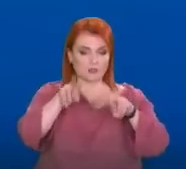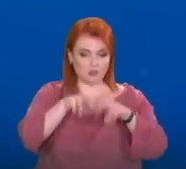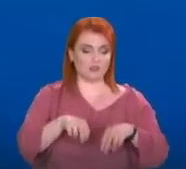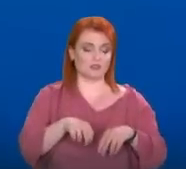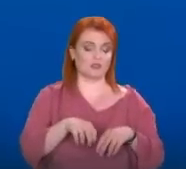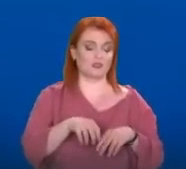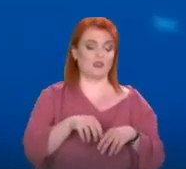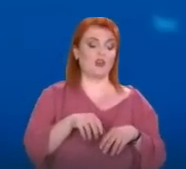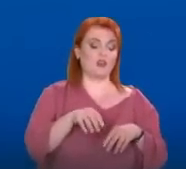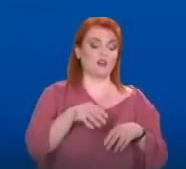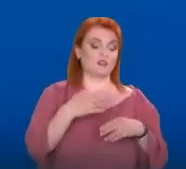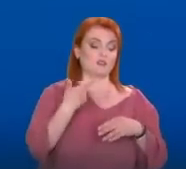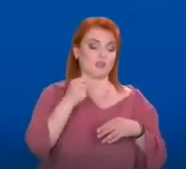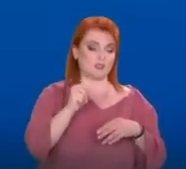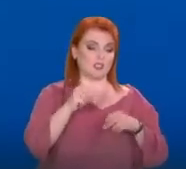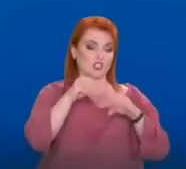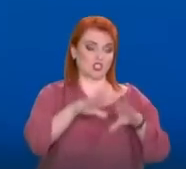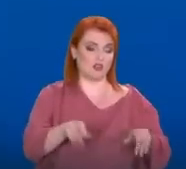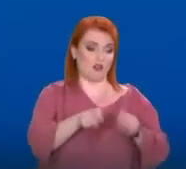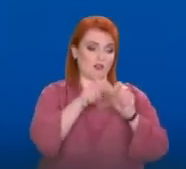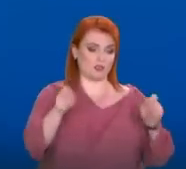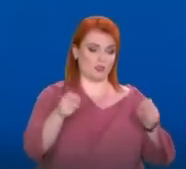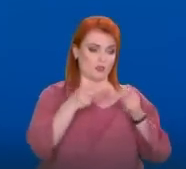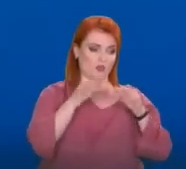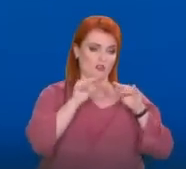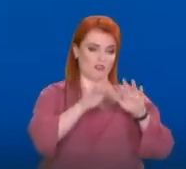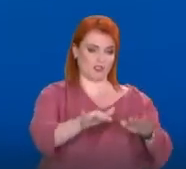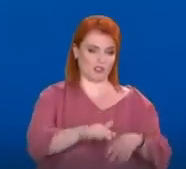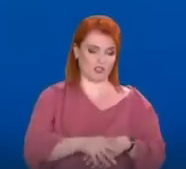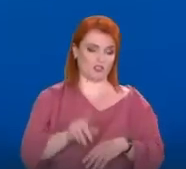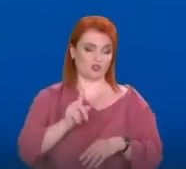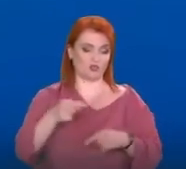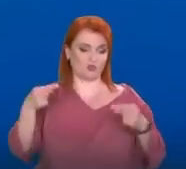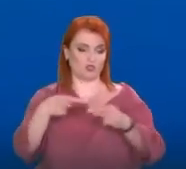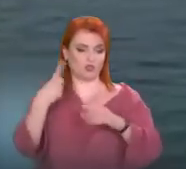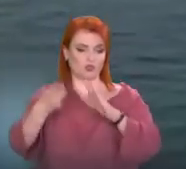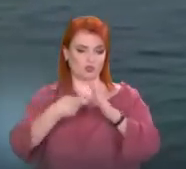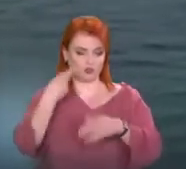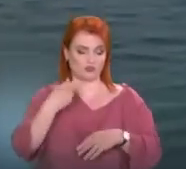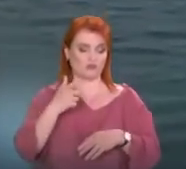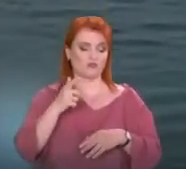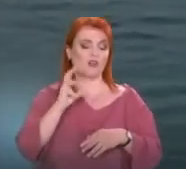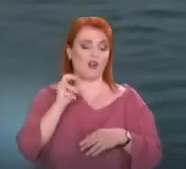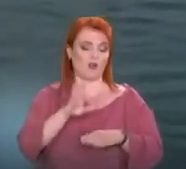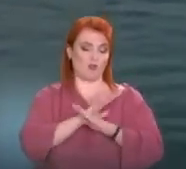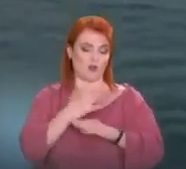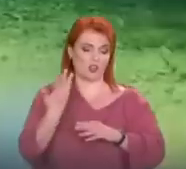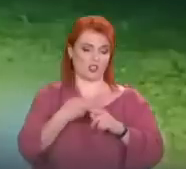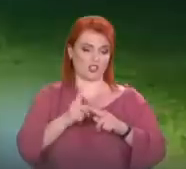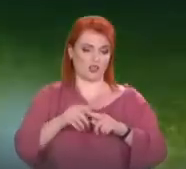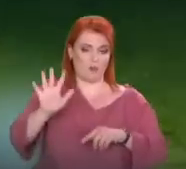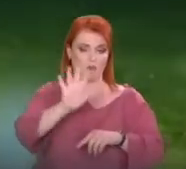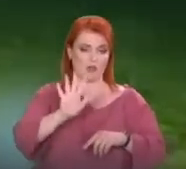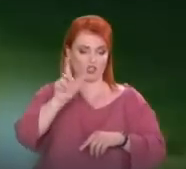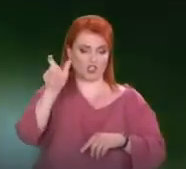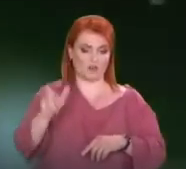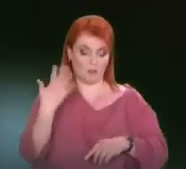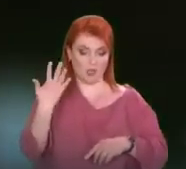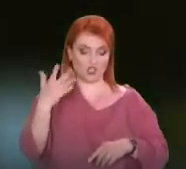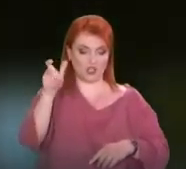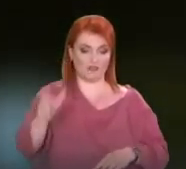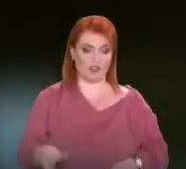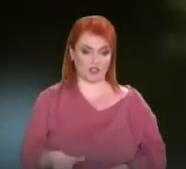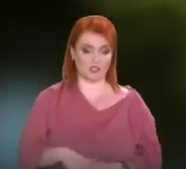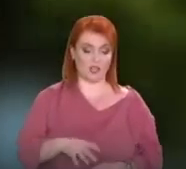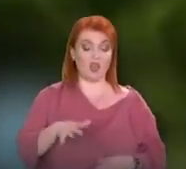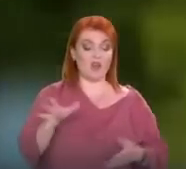către Jandarmeria Regală Canadiană. Anchetatorii examinează circumstanțele care au dus la moarte celor 5 persoane aflate la bordul submersibilului.